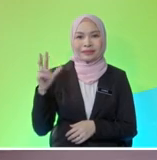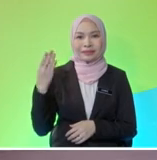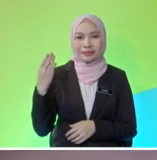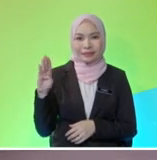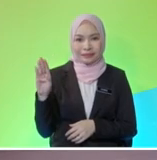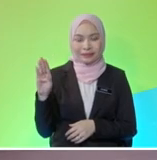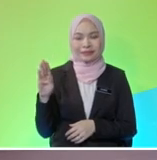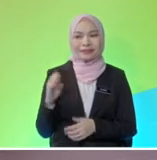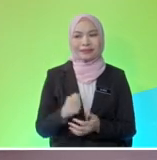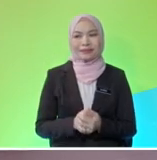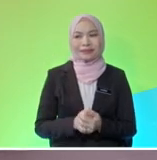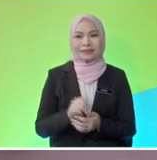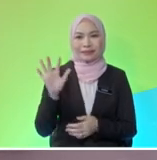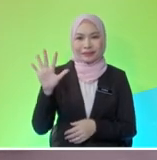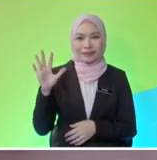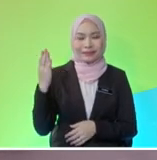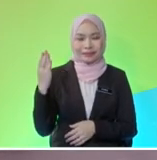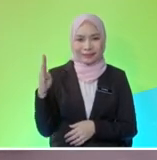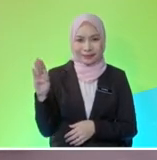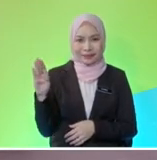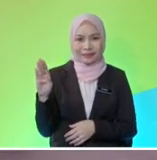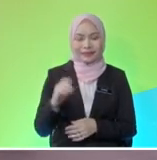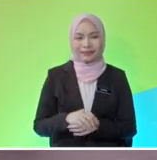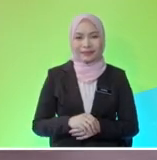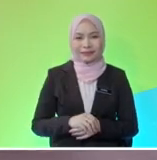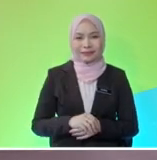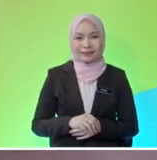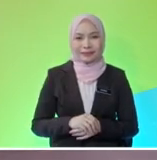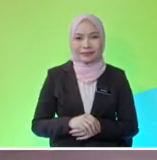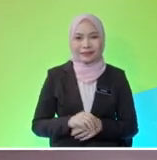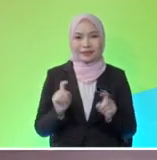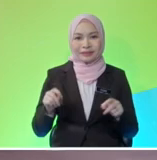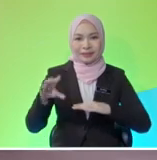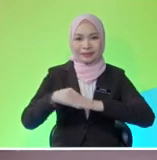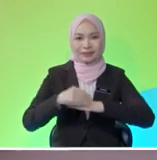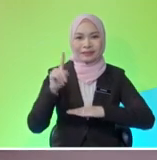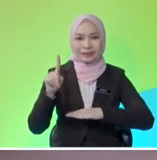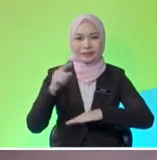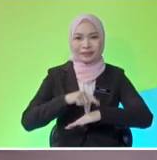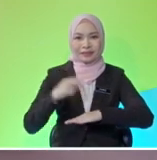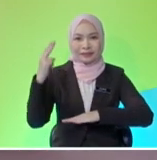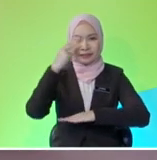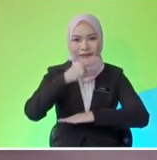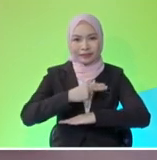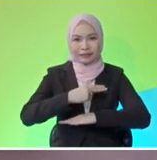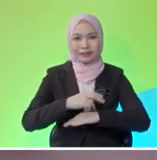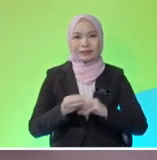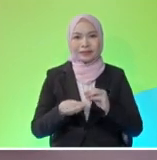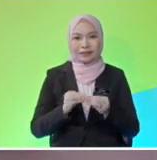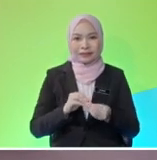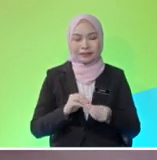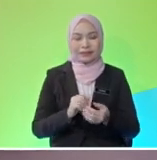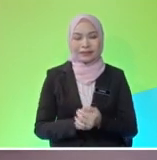confuse. Jadi kena ingatlah depan mesti tambah satu bila kita sebut belas ni. Okay. Ha, sampailah ke 19, yang